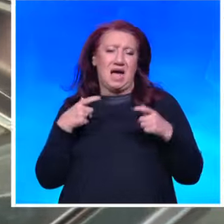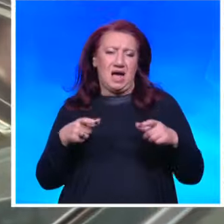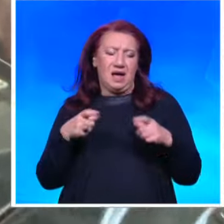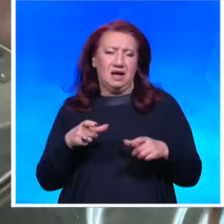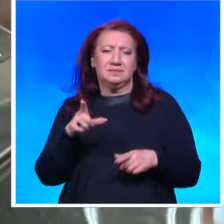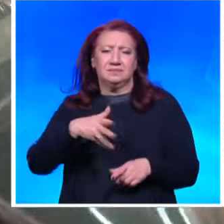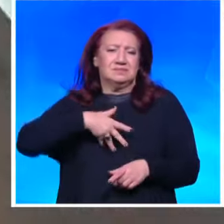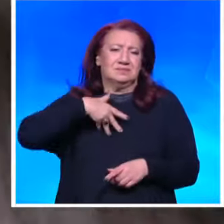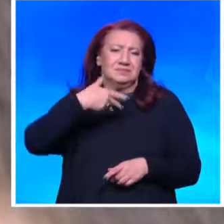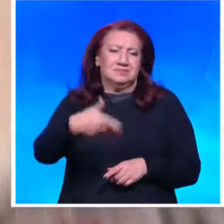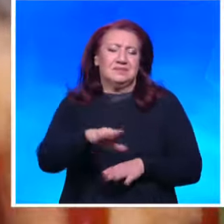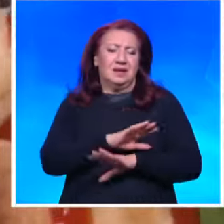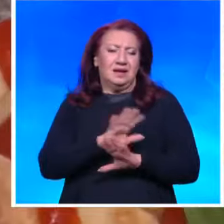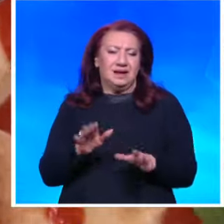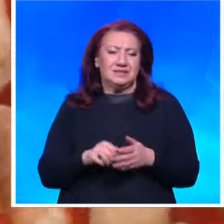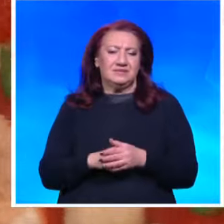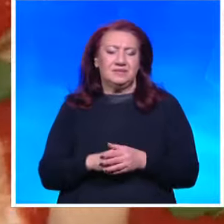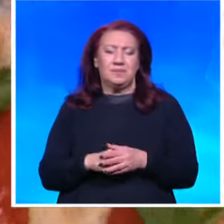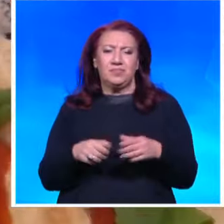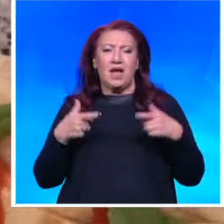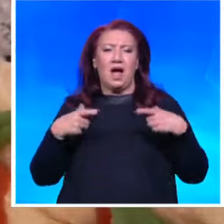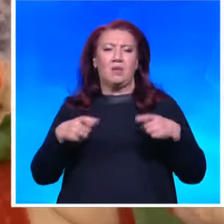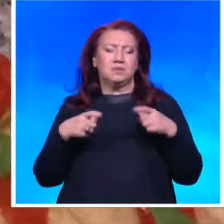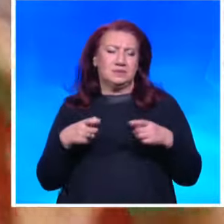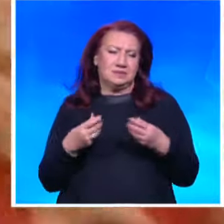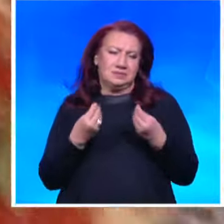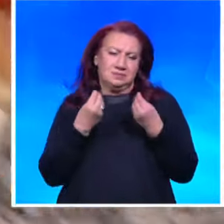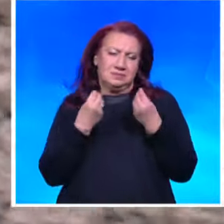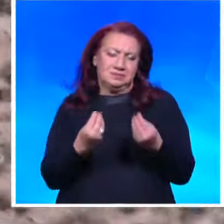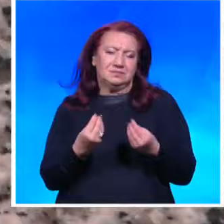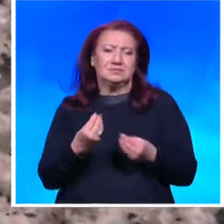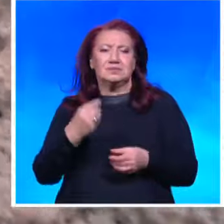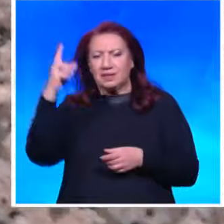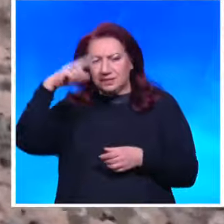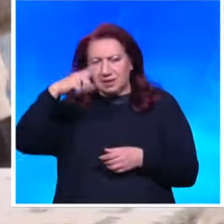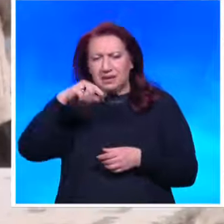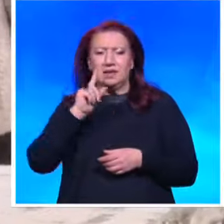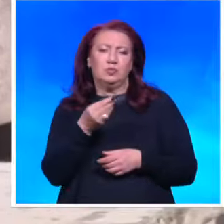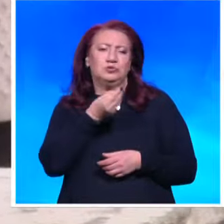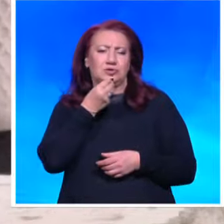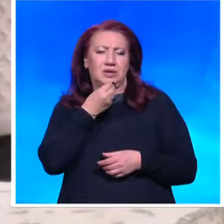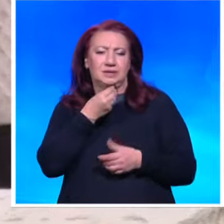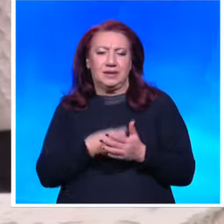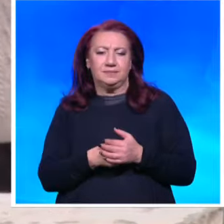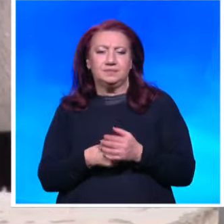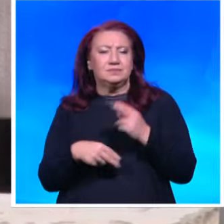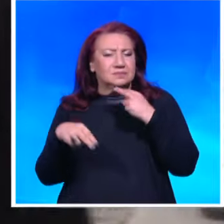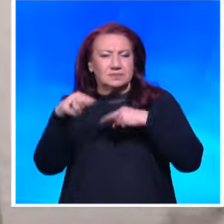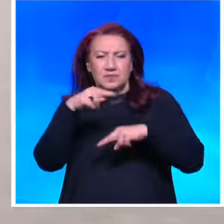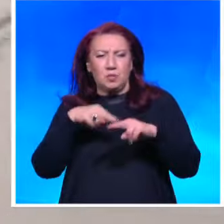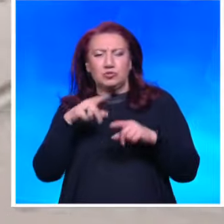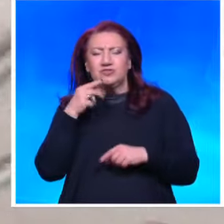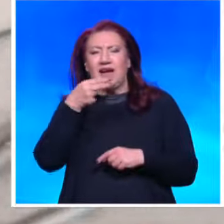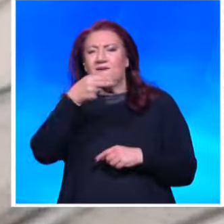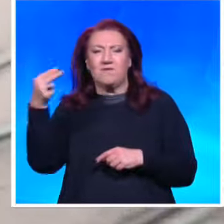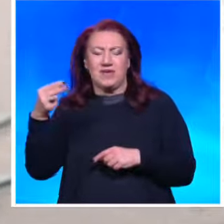че пицата е много добър ежедневен продукт за хранене. Според проучване на фирма за